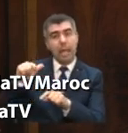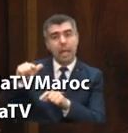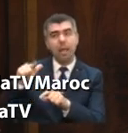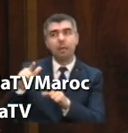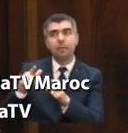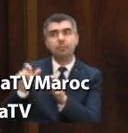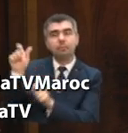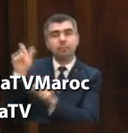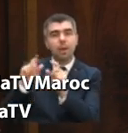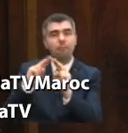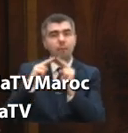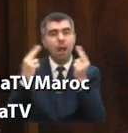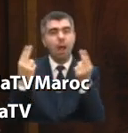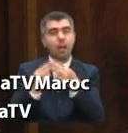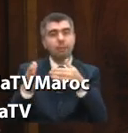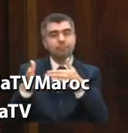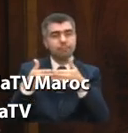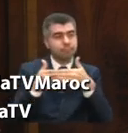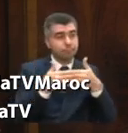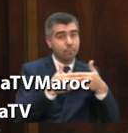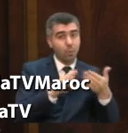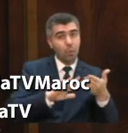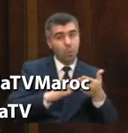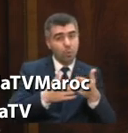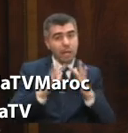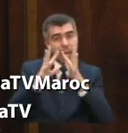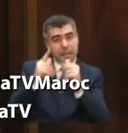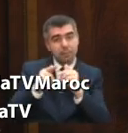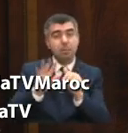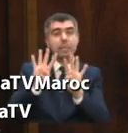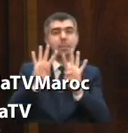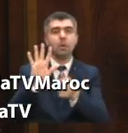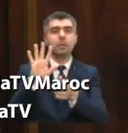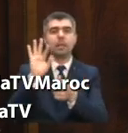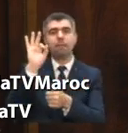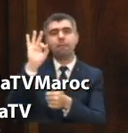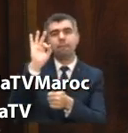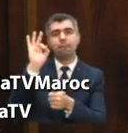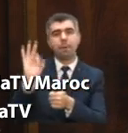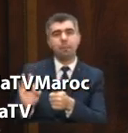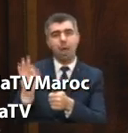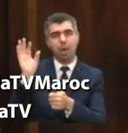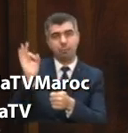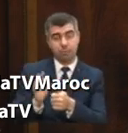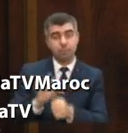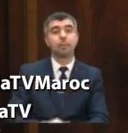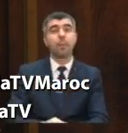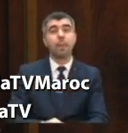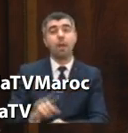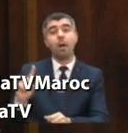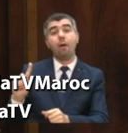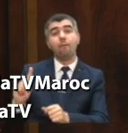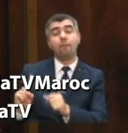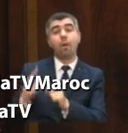أو أضحى إلزاميا إغلاق مقرات العمل فيها بلغ نسبة 68%، وهذه النسبة ترجعت بعد أن كانت في 81%